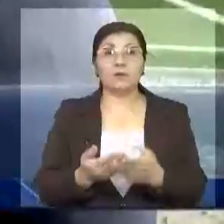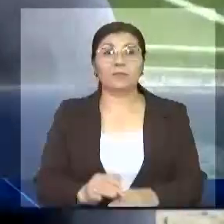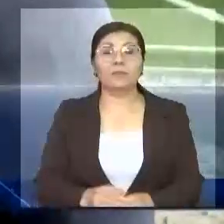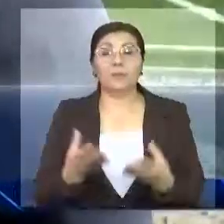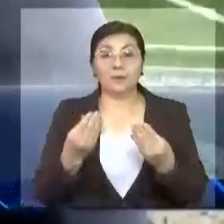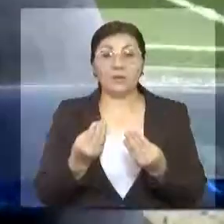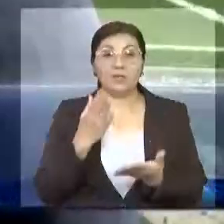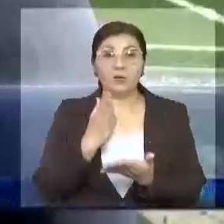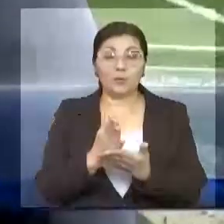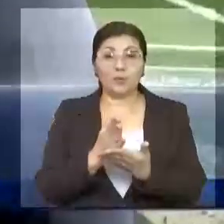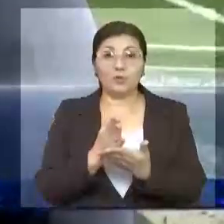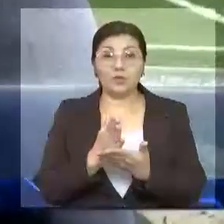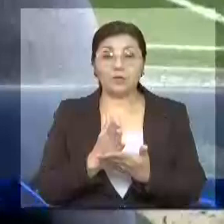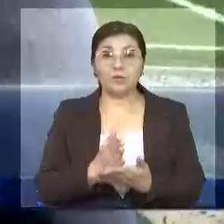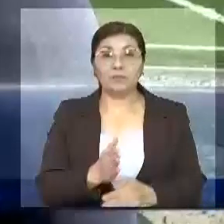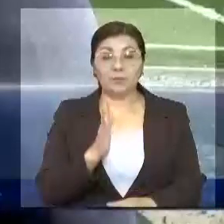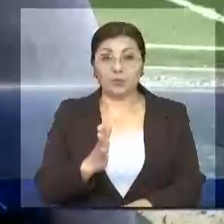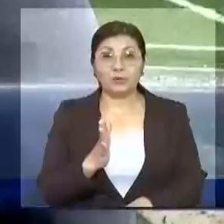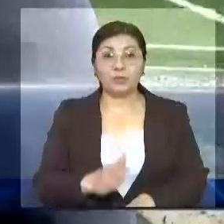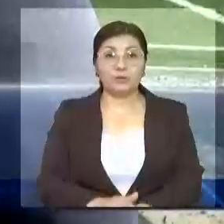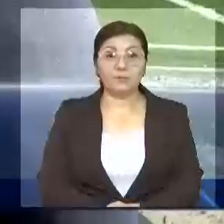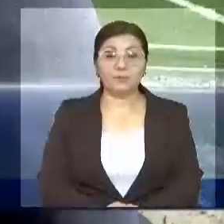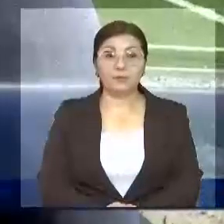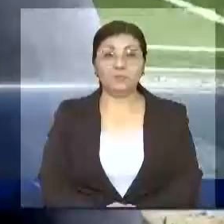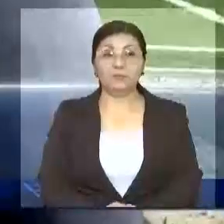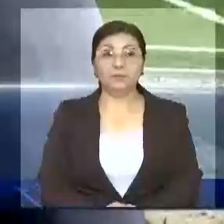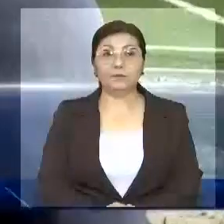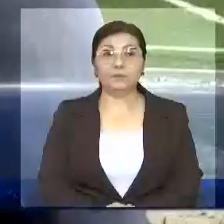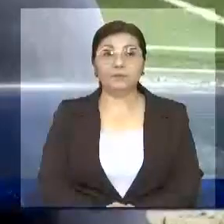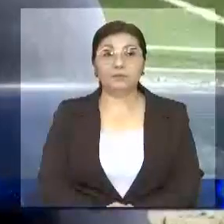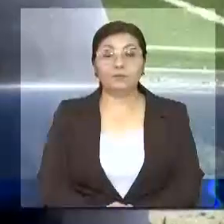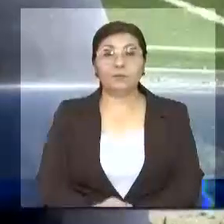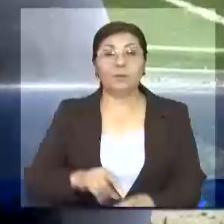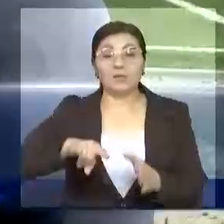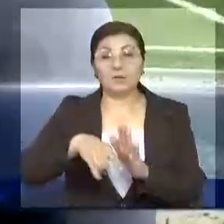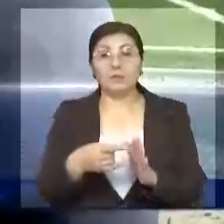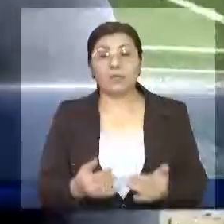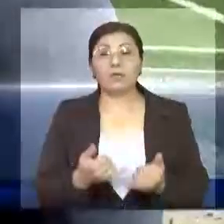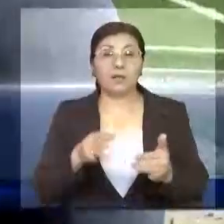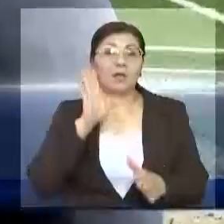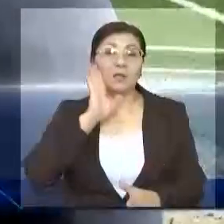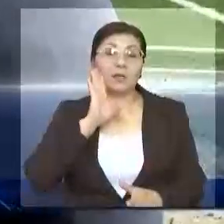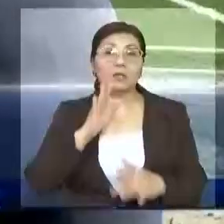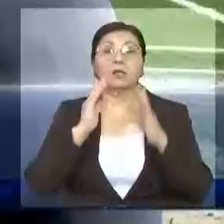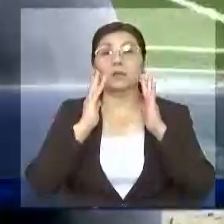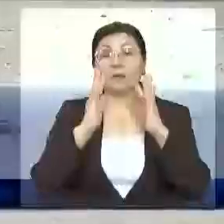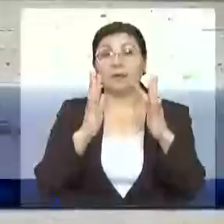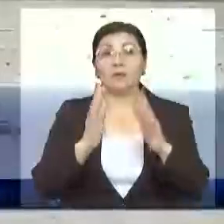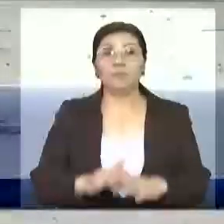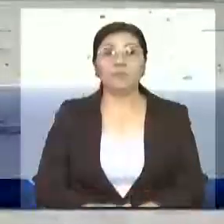также будет пробурена одна сква для Полины насаждений данном